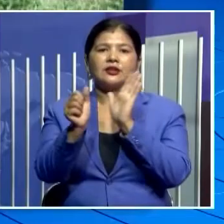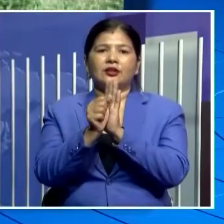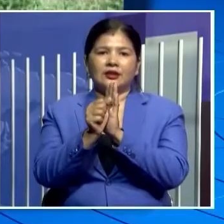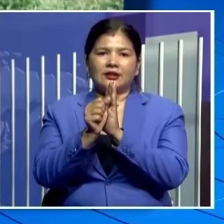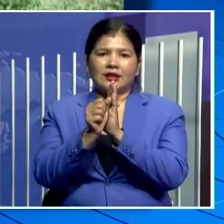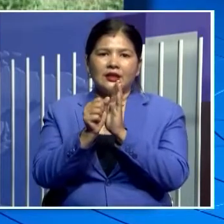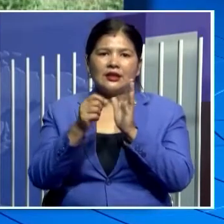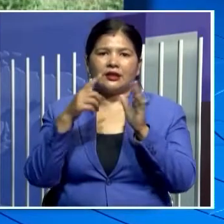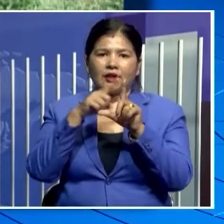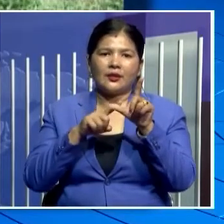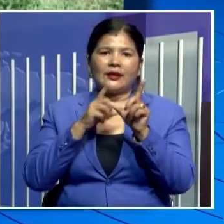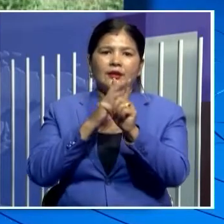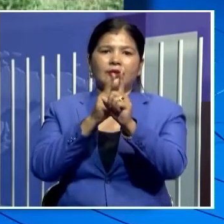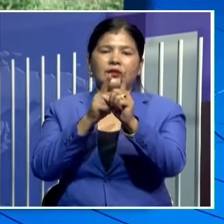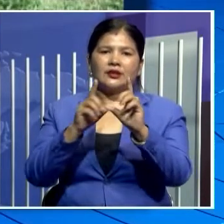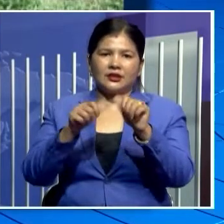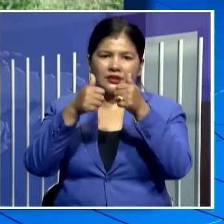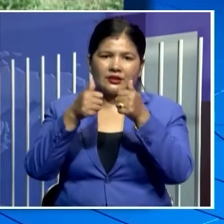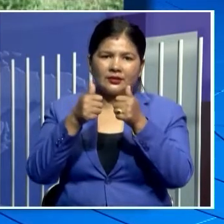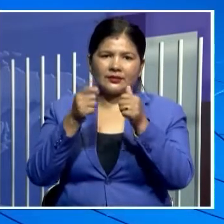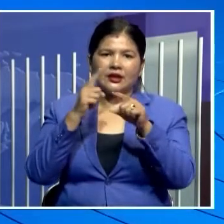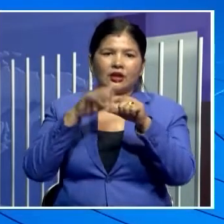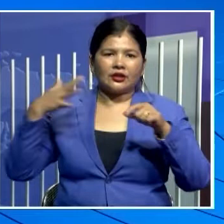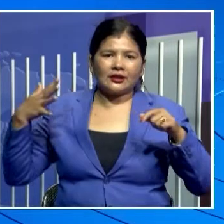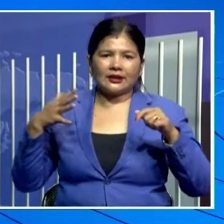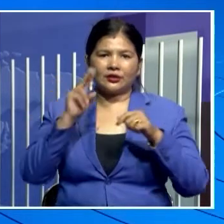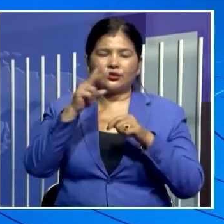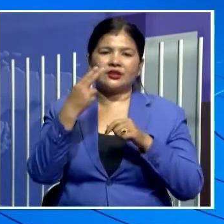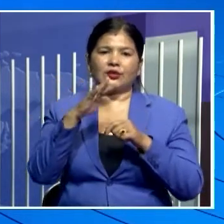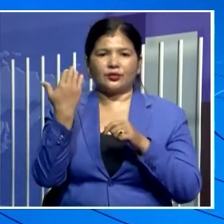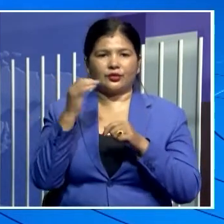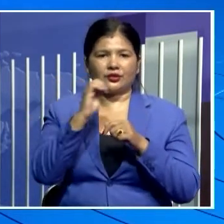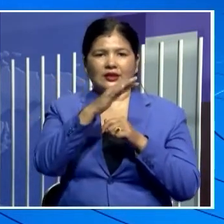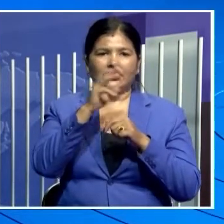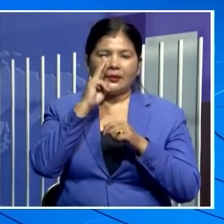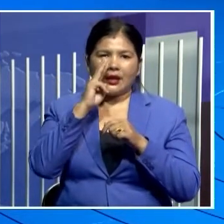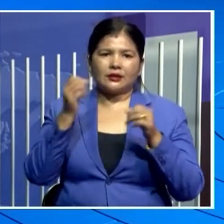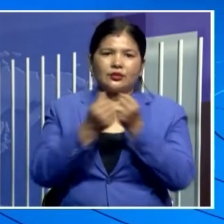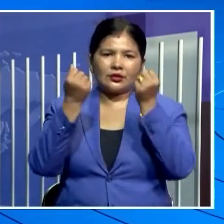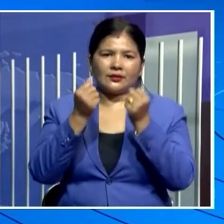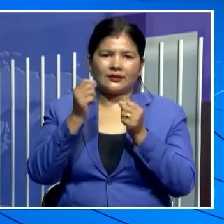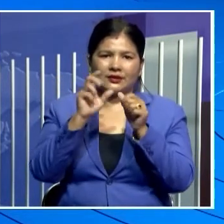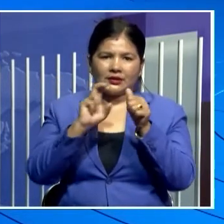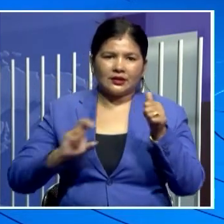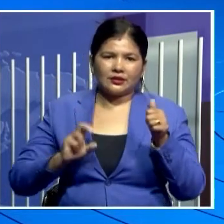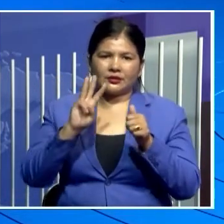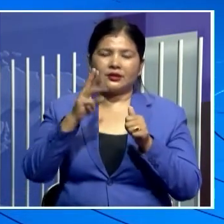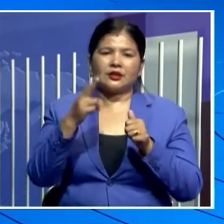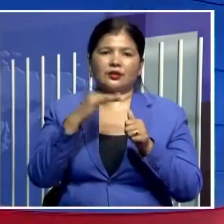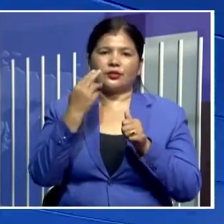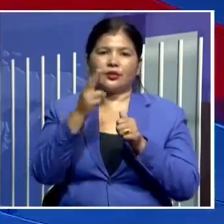पछ्याउँदै चुनावी जितमा रमाउने क्रममा गाडीमा करेन्ट लाग्दा सल्यानमा दुईजनाको मृत्यु। माइक्रोबस दुर्घटना हुँदा दार्चुलामा तीनजनाको ज्यान गयो।